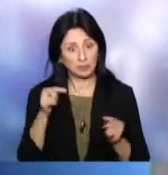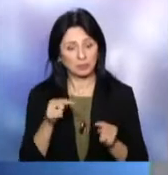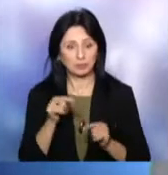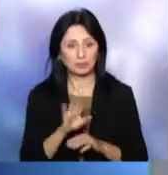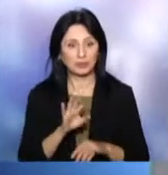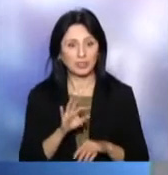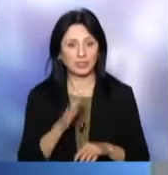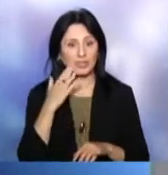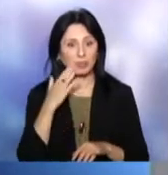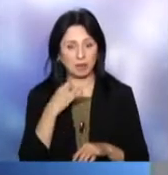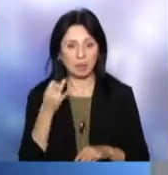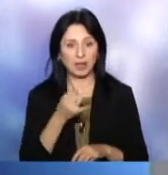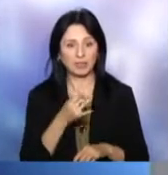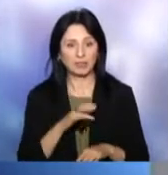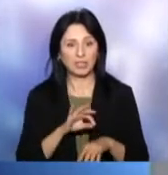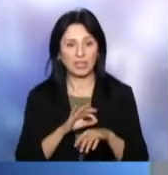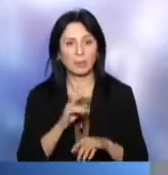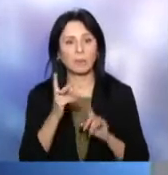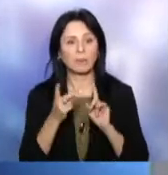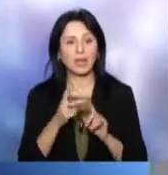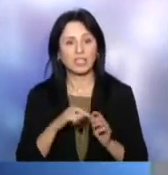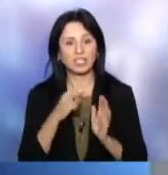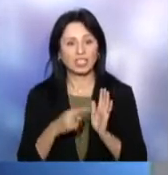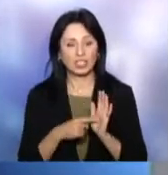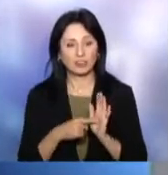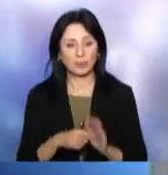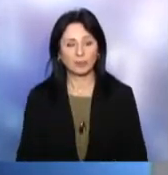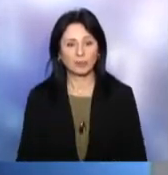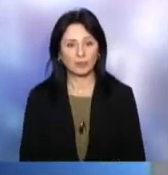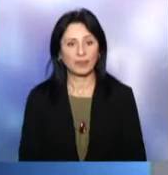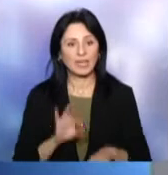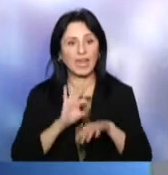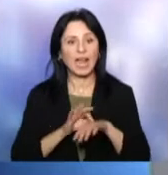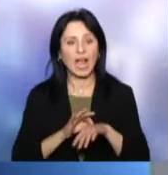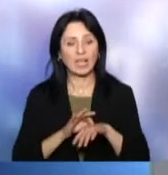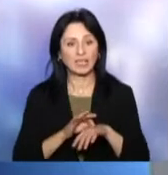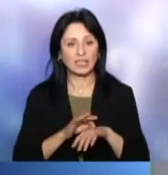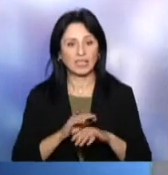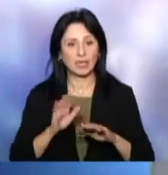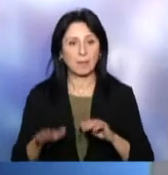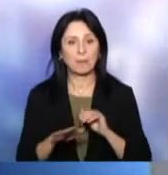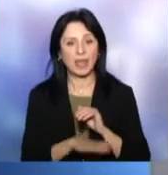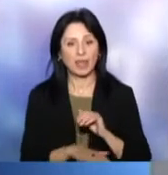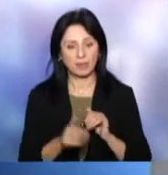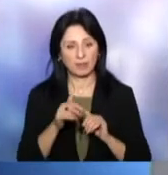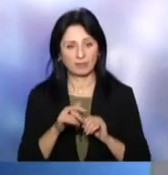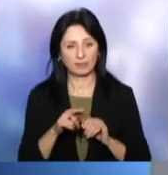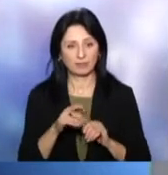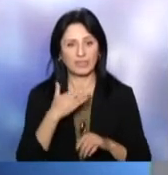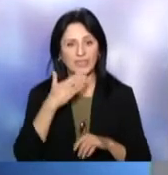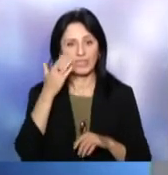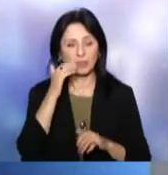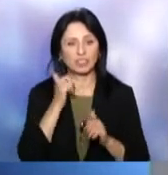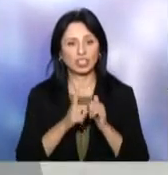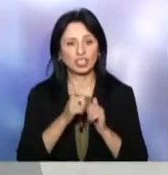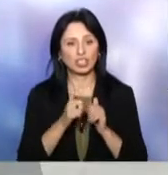შეესაბამება სიმართლეს ეს და მაქვს კიდევ მეორე კითხვა. კანი, ანუ ქვედა კიდურები ძირითადად ზაფხულობით